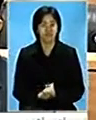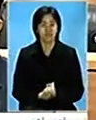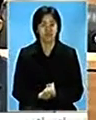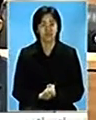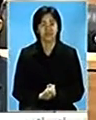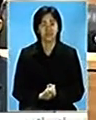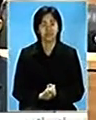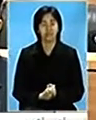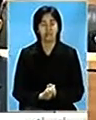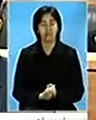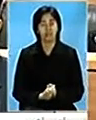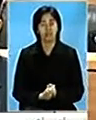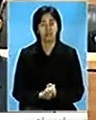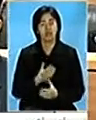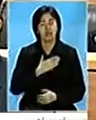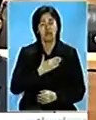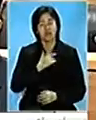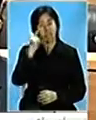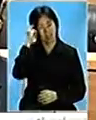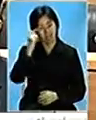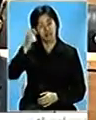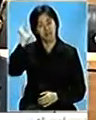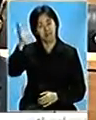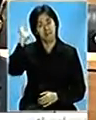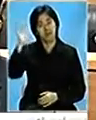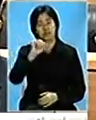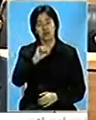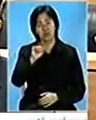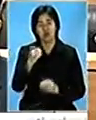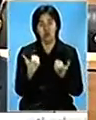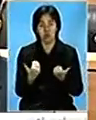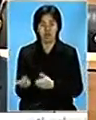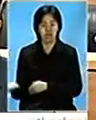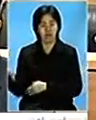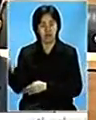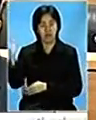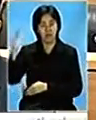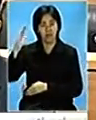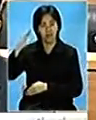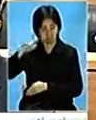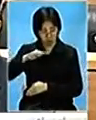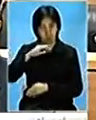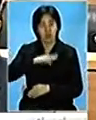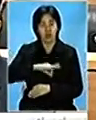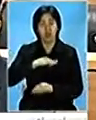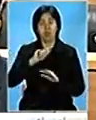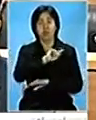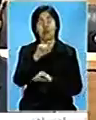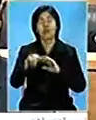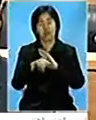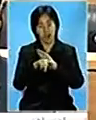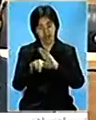าผมเองคิดว่าบรรยากาศการอภิปรายในสภาเนี่ยวันนี้ก็เป็นที่รู้กันว่าวันพฤหัสแล้